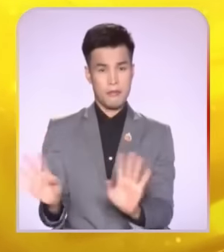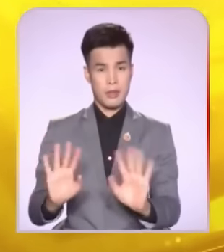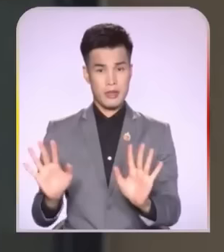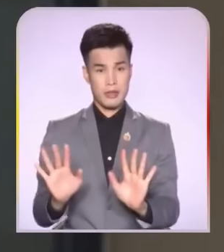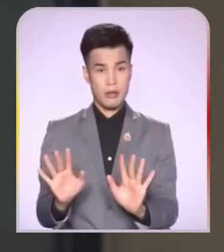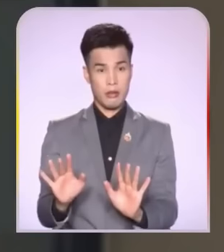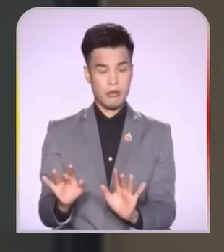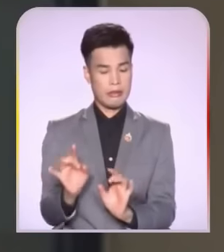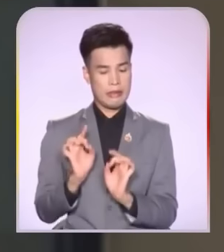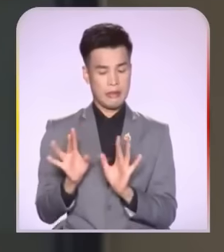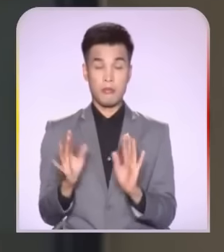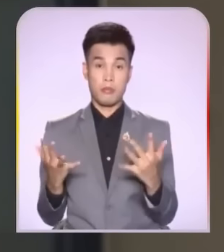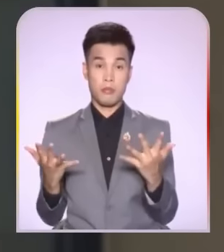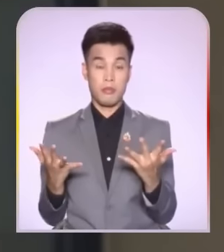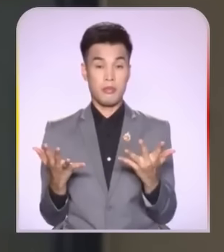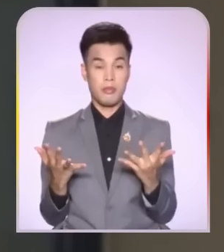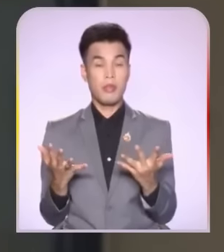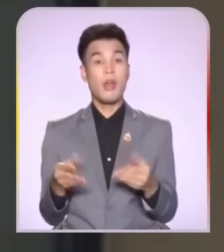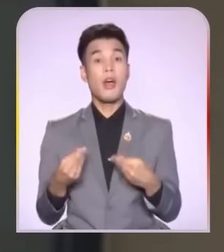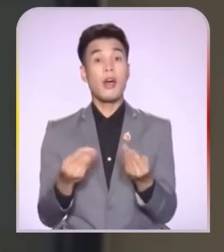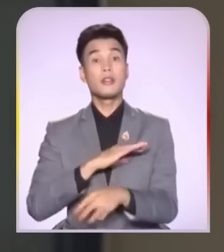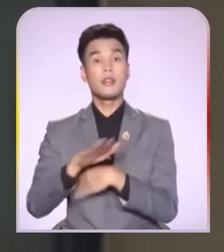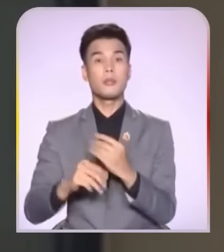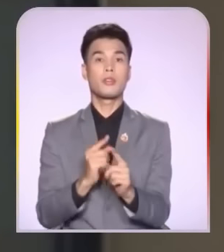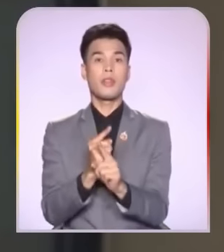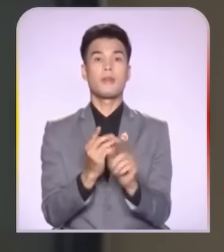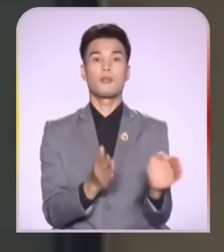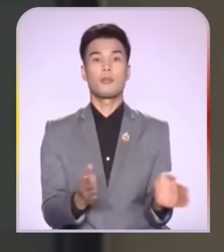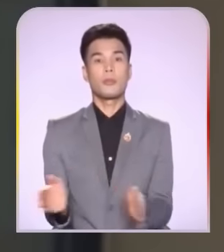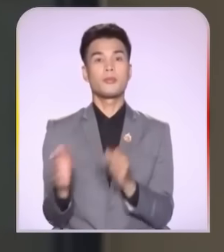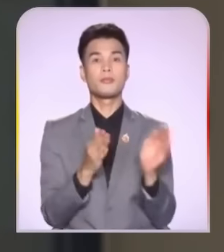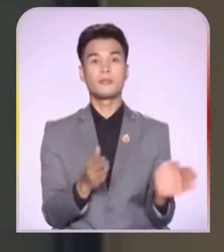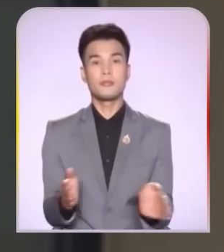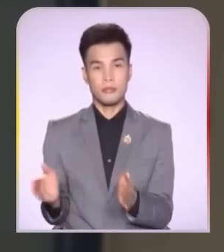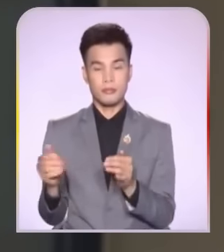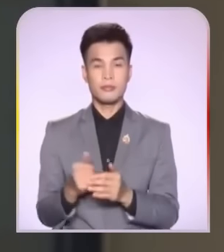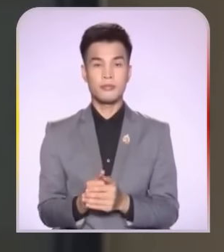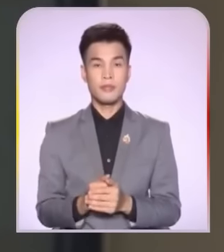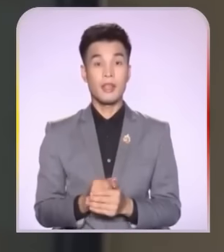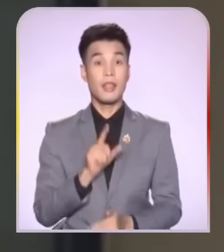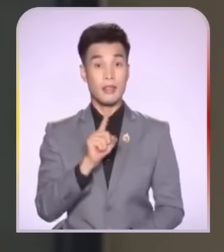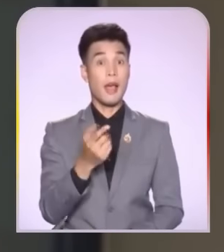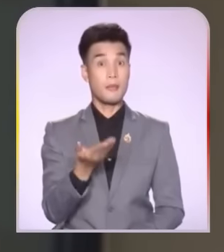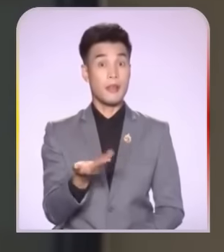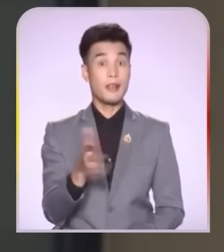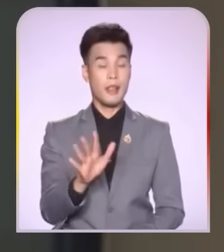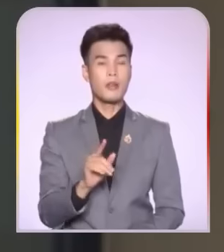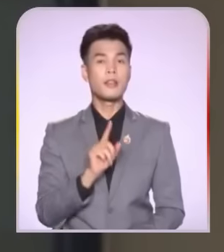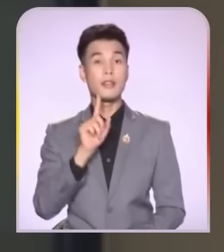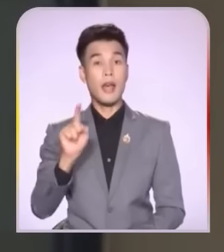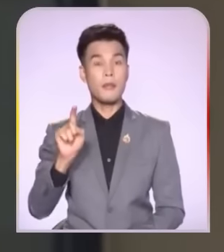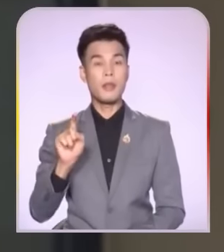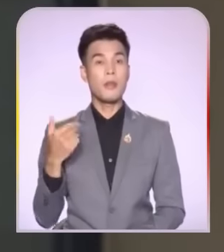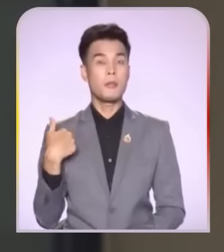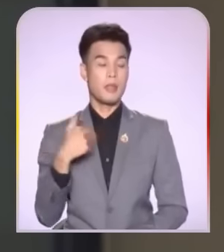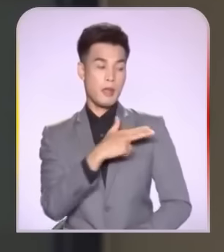รือไม่ได้มีปฏิกิริยาอะไรก็ให้ทั้งหมดเป็นไปตามกระบวนการ ถามคุณอ้วนแล้วถามอีกท่านหนึ่งนาย